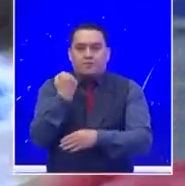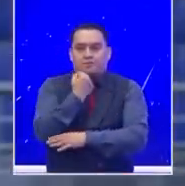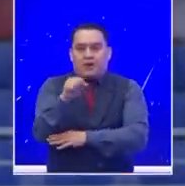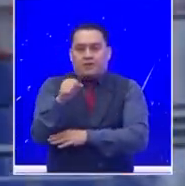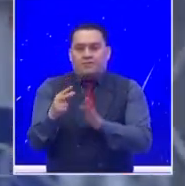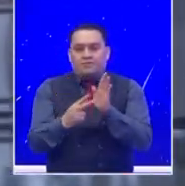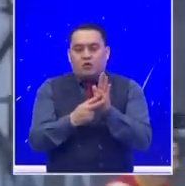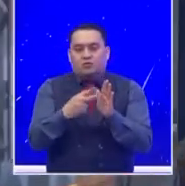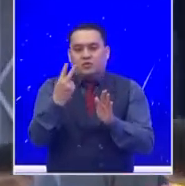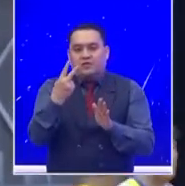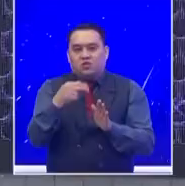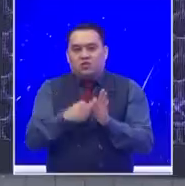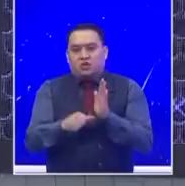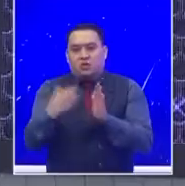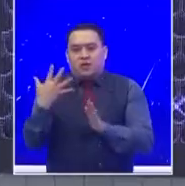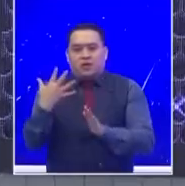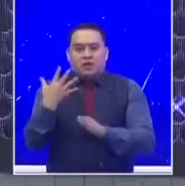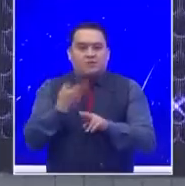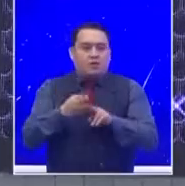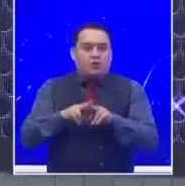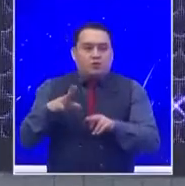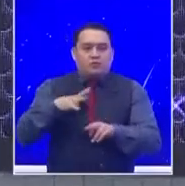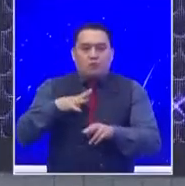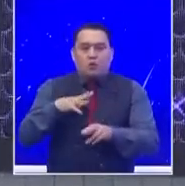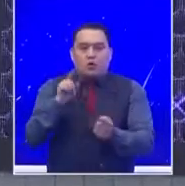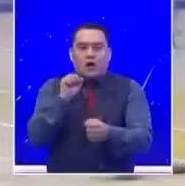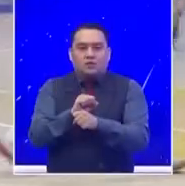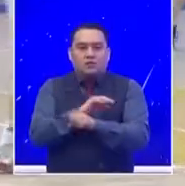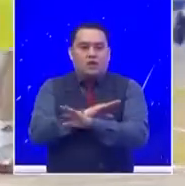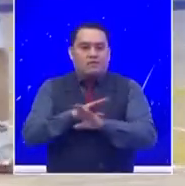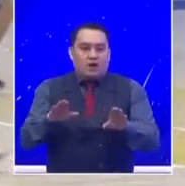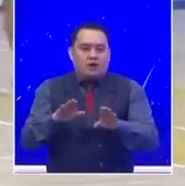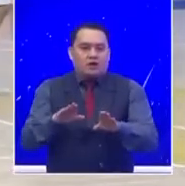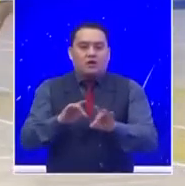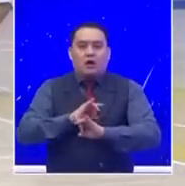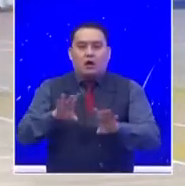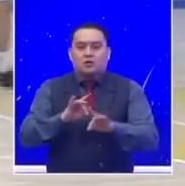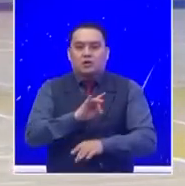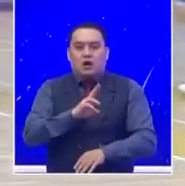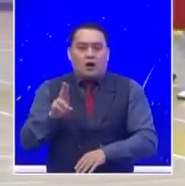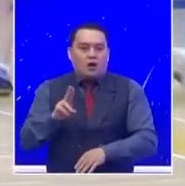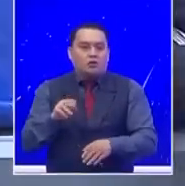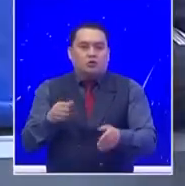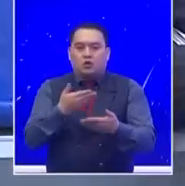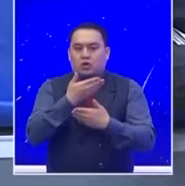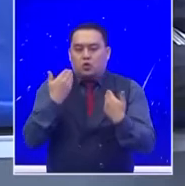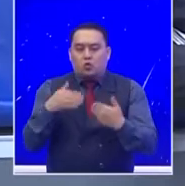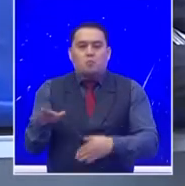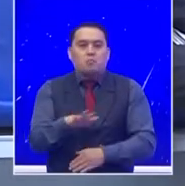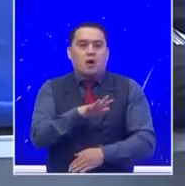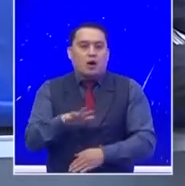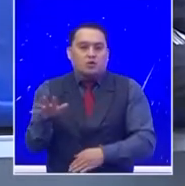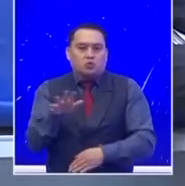счетом 82-65. И на этом любители оранжевого мяча останавливаться не собираются. Стоит отметить, во всей республике нет такой школы баскетбола,